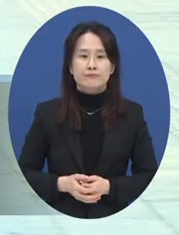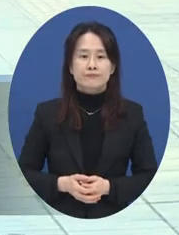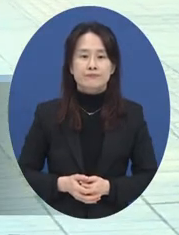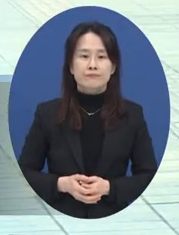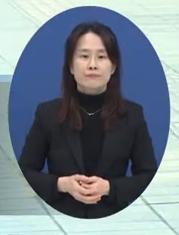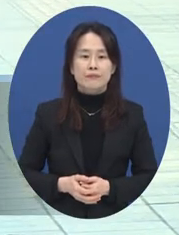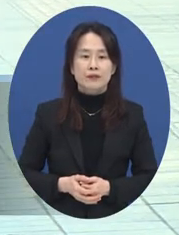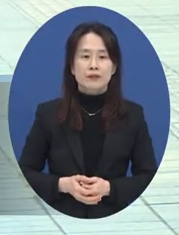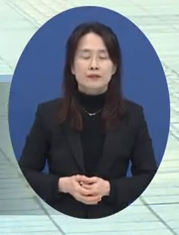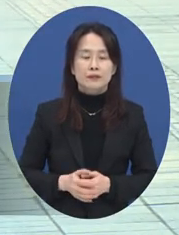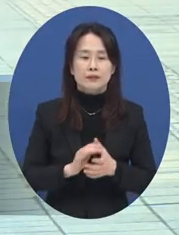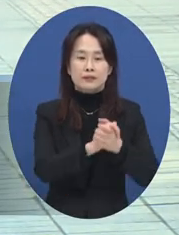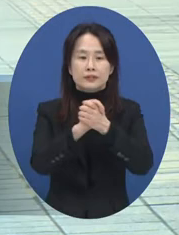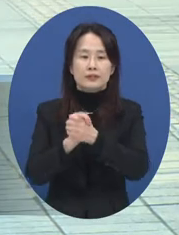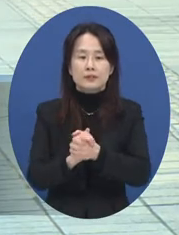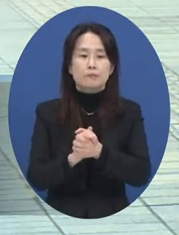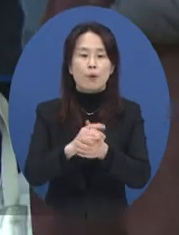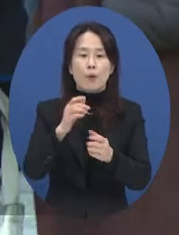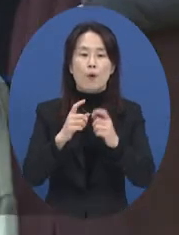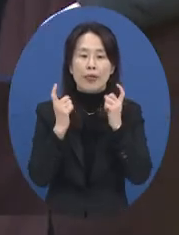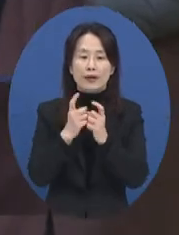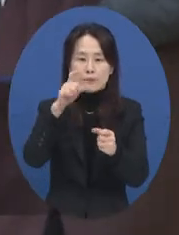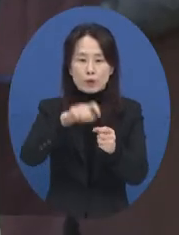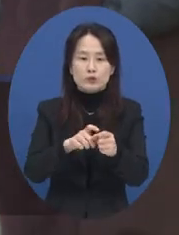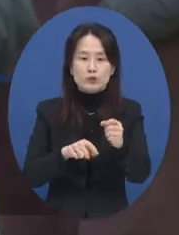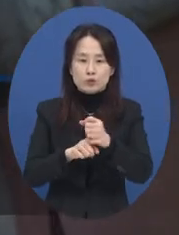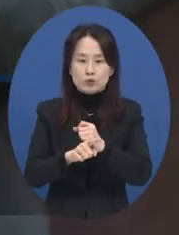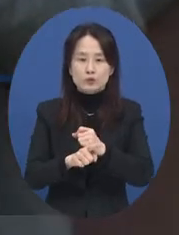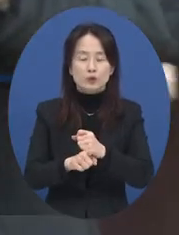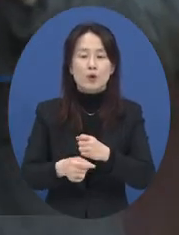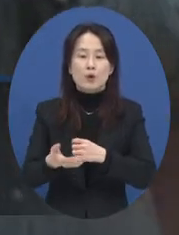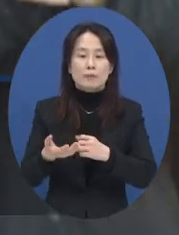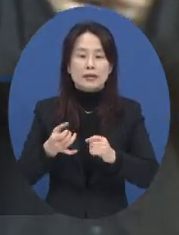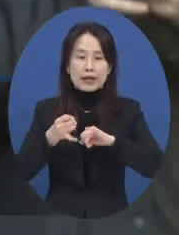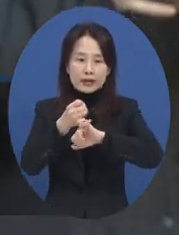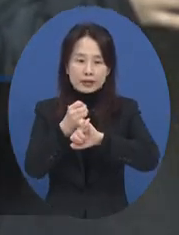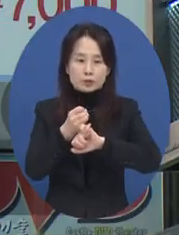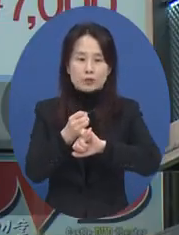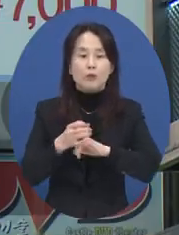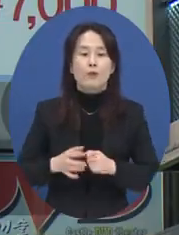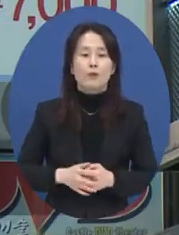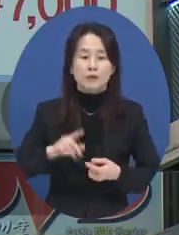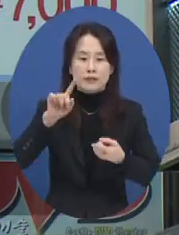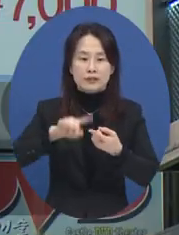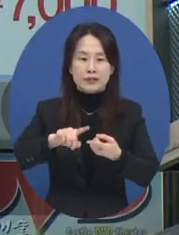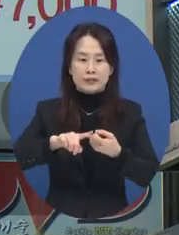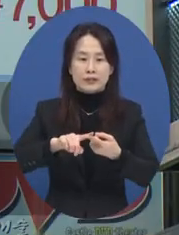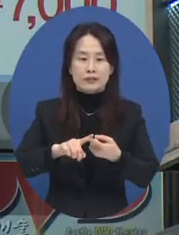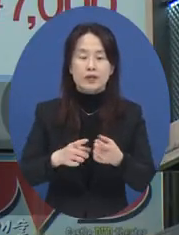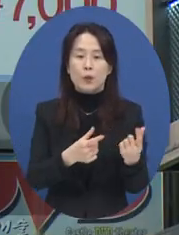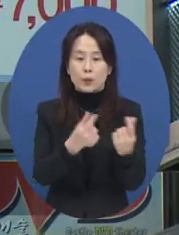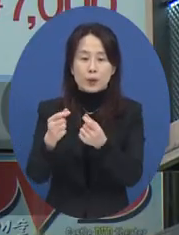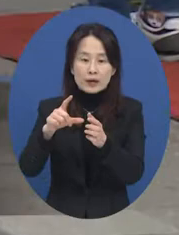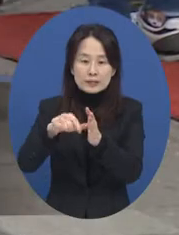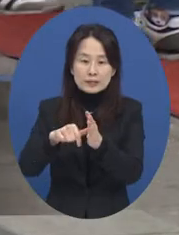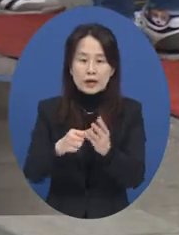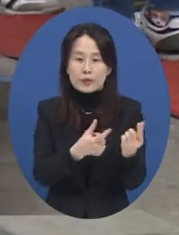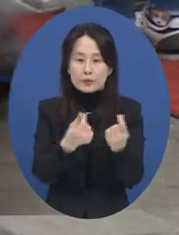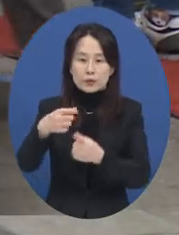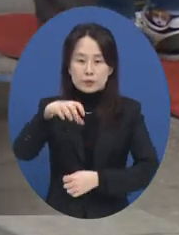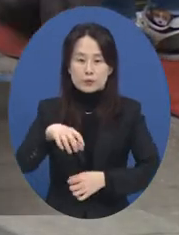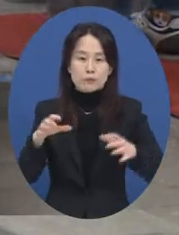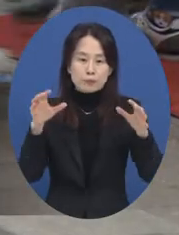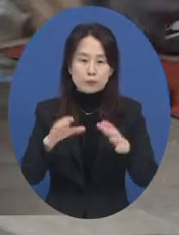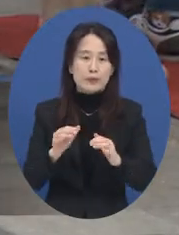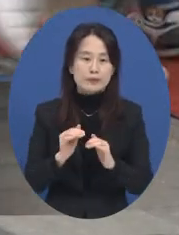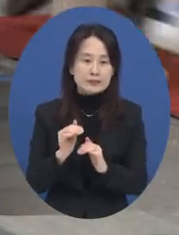침 묵향 성 등 사적 목적을 이유로 사전에 합의와 약속 공지된 일정에 따라 동일한 시간대 같은 장소에